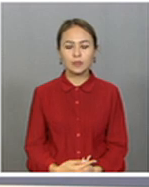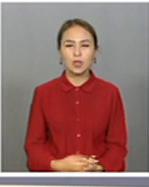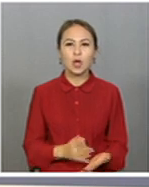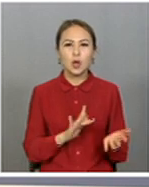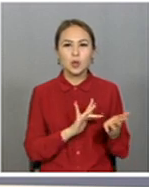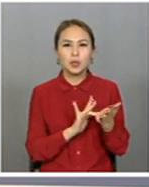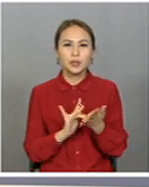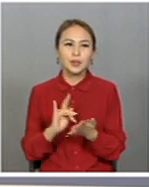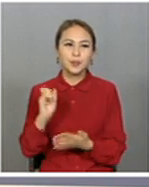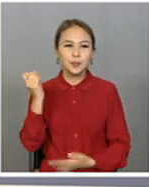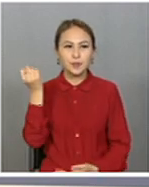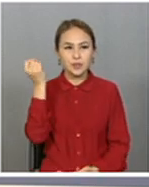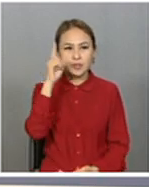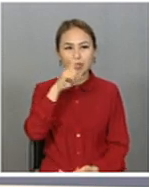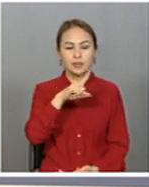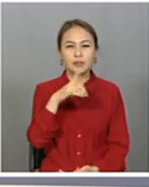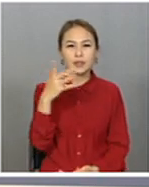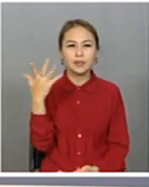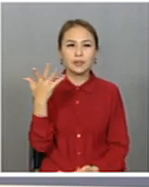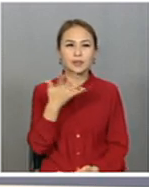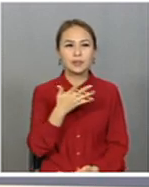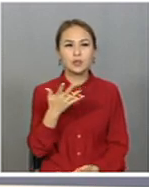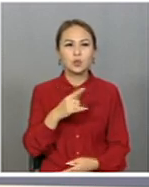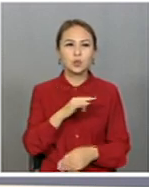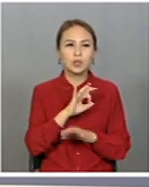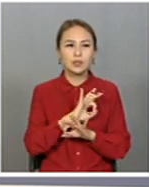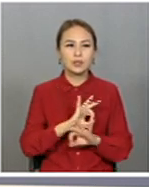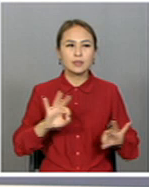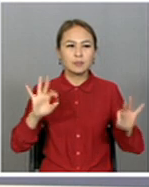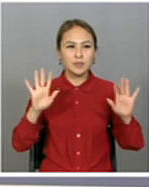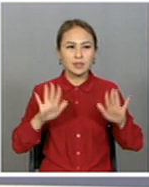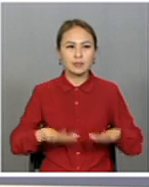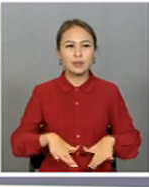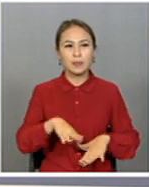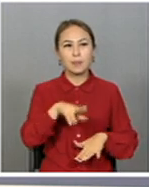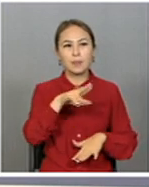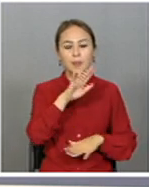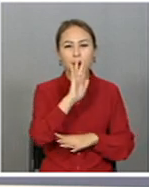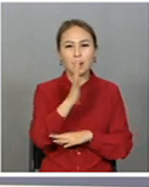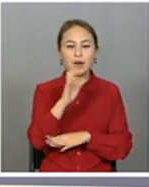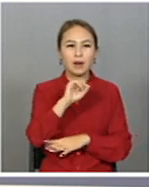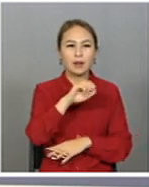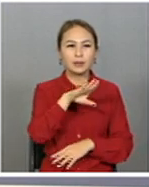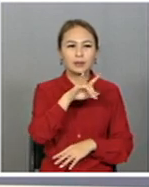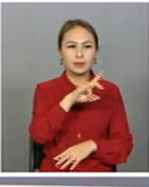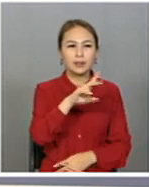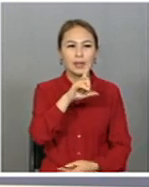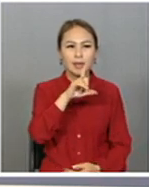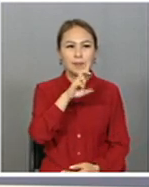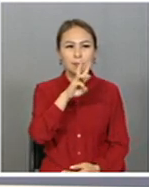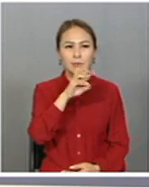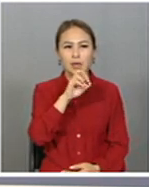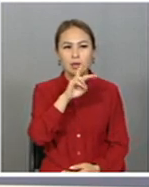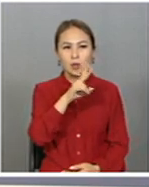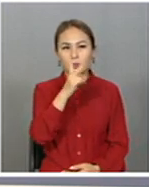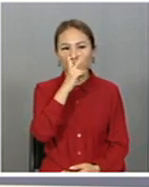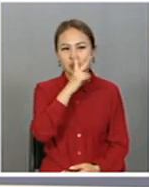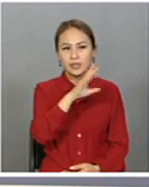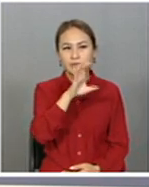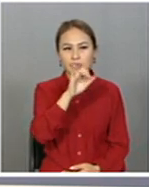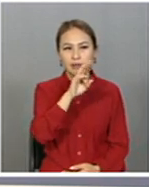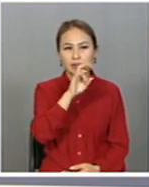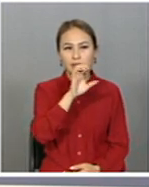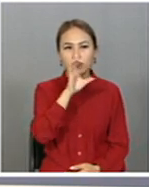Попутешествуйте и узнайте, какие чудесные места парка Алтын-Эмель увидел Санат с высоты